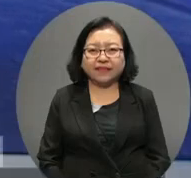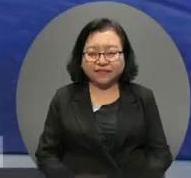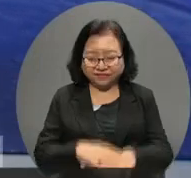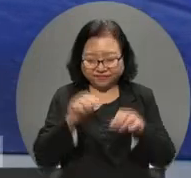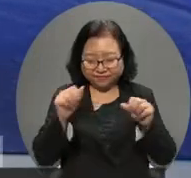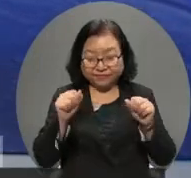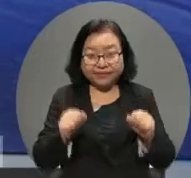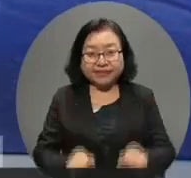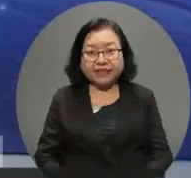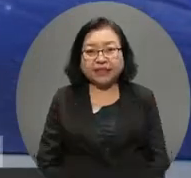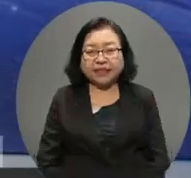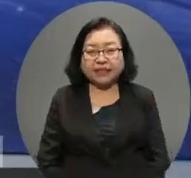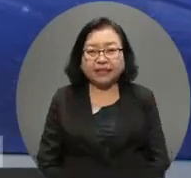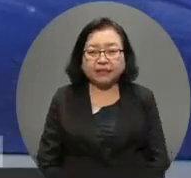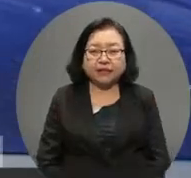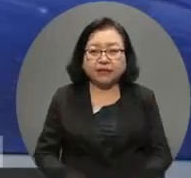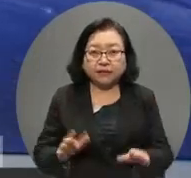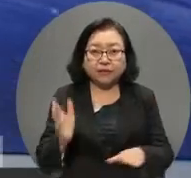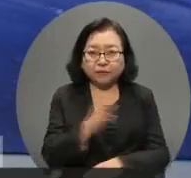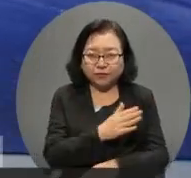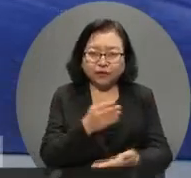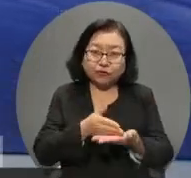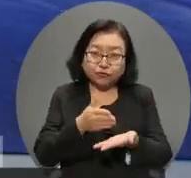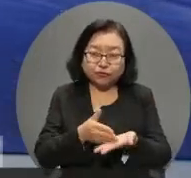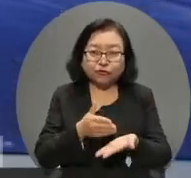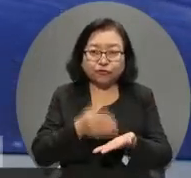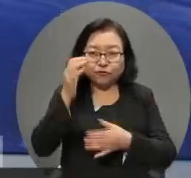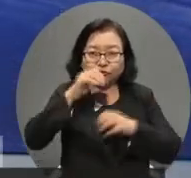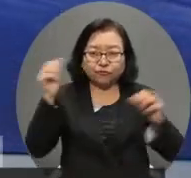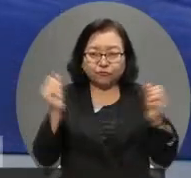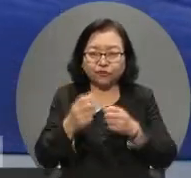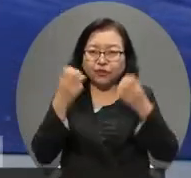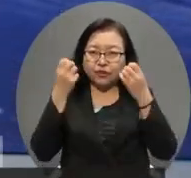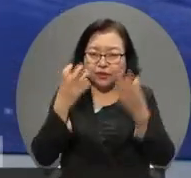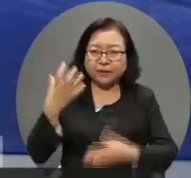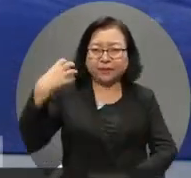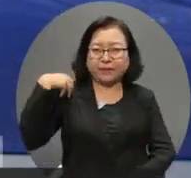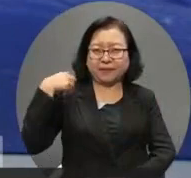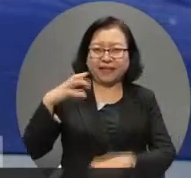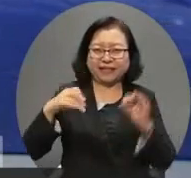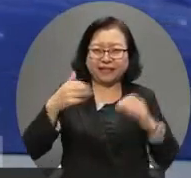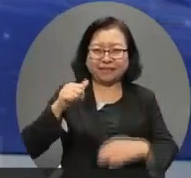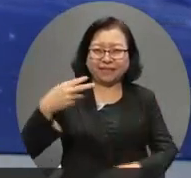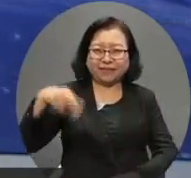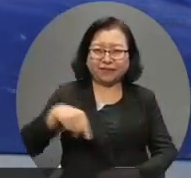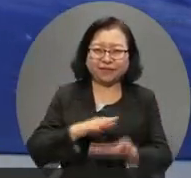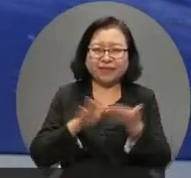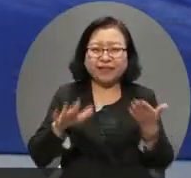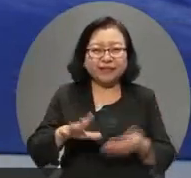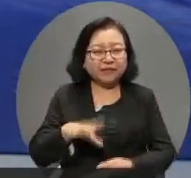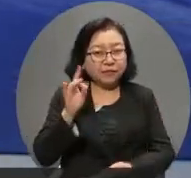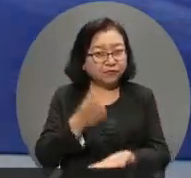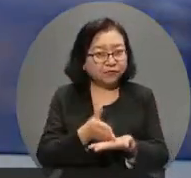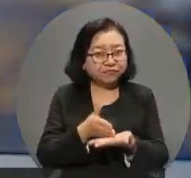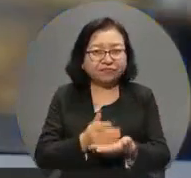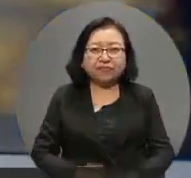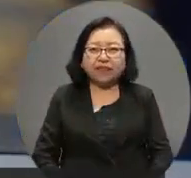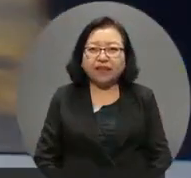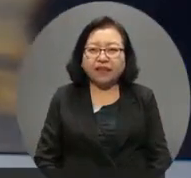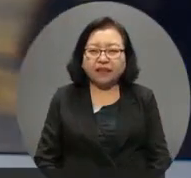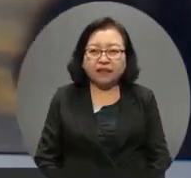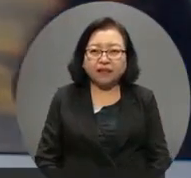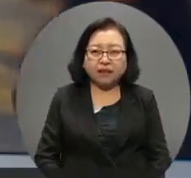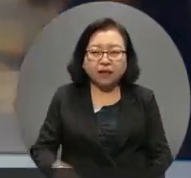시청자 여러분 안녕하십니까? 오늘부터 뉴스데스크 충북 소식을 전하게 된 김희수입니다. 첫 번째 소식입니다.